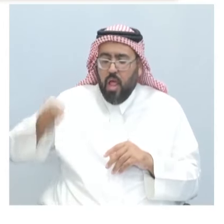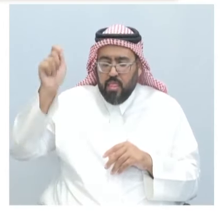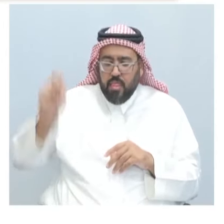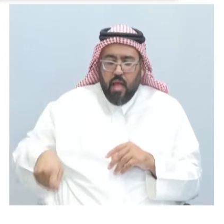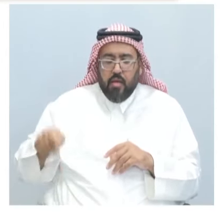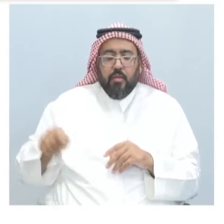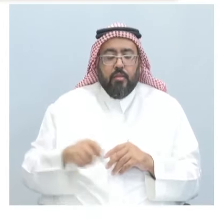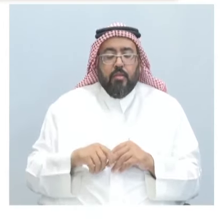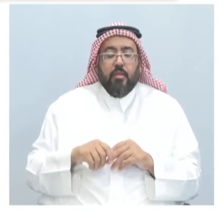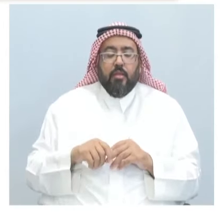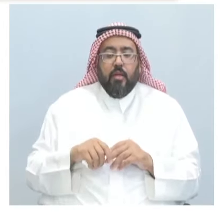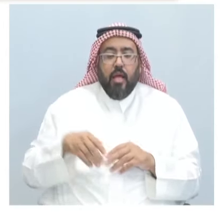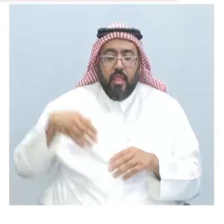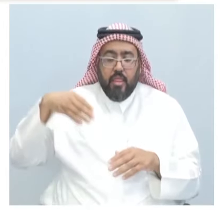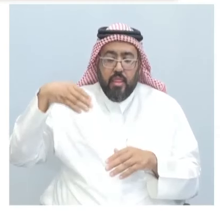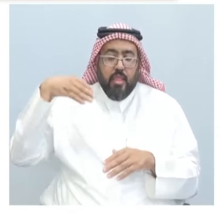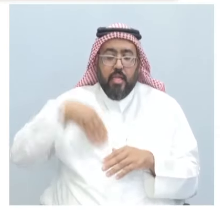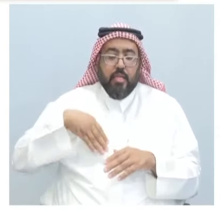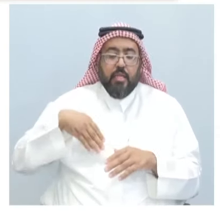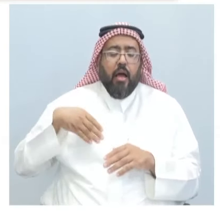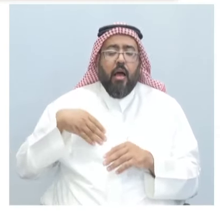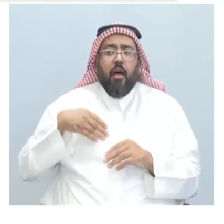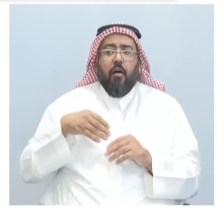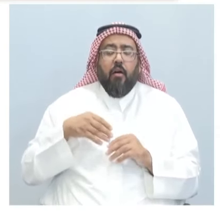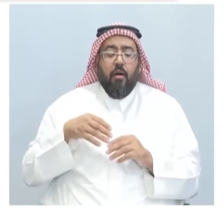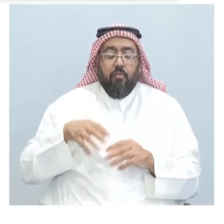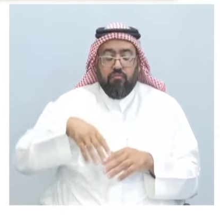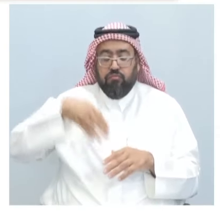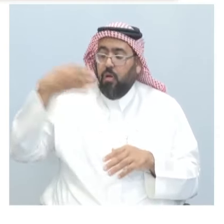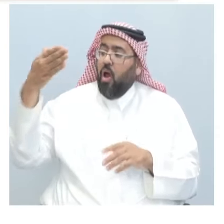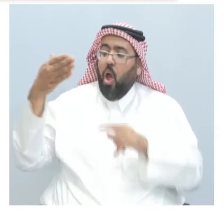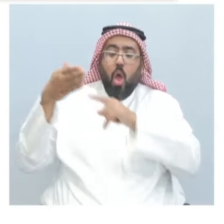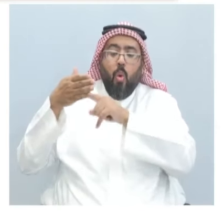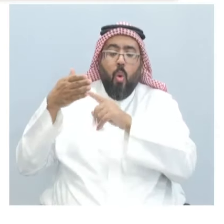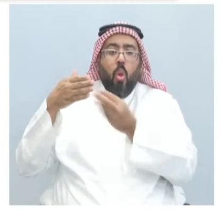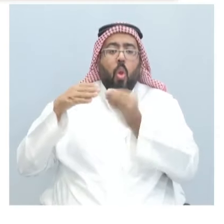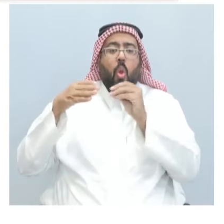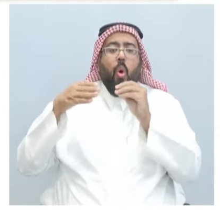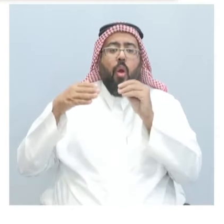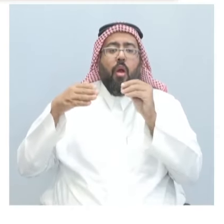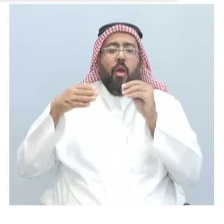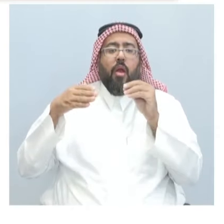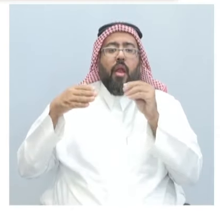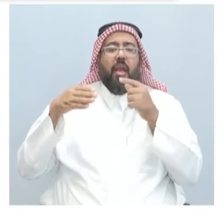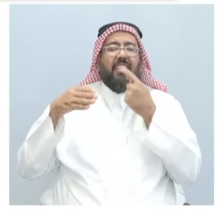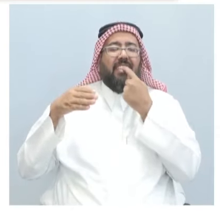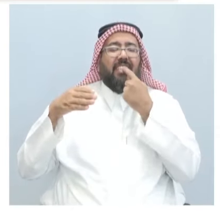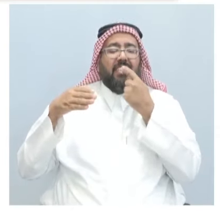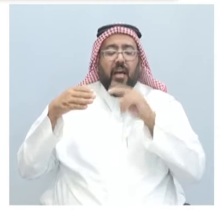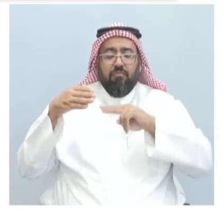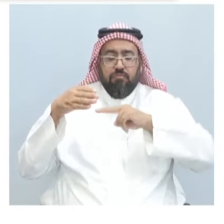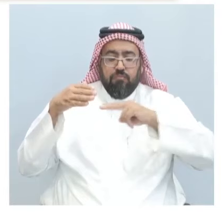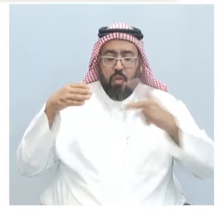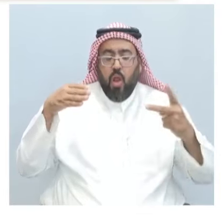وايضا ادخل يدك في جيبك تخرج بيضاء وكيف ان هذه اليد تحولت